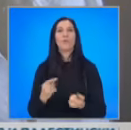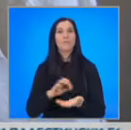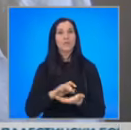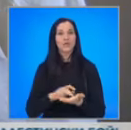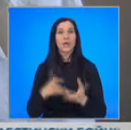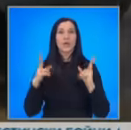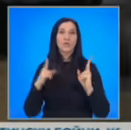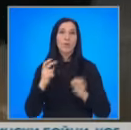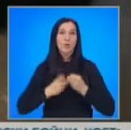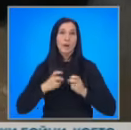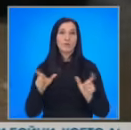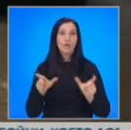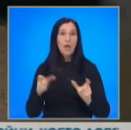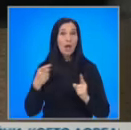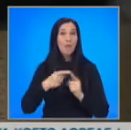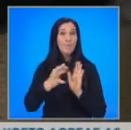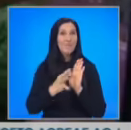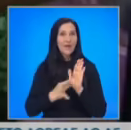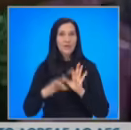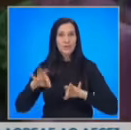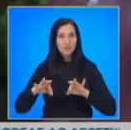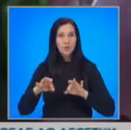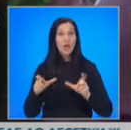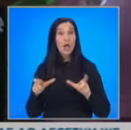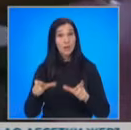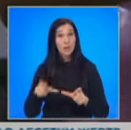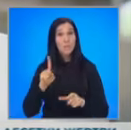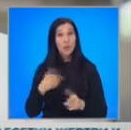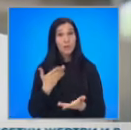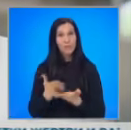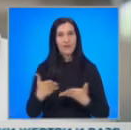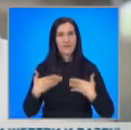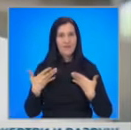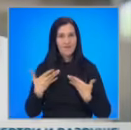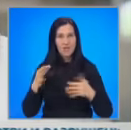проблемът за карантинираните към датата на изборите. Карантинираните могат да подават